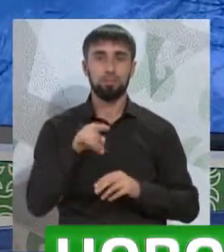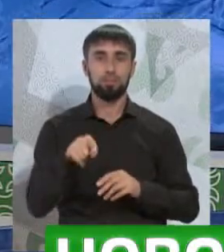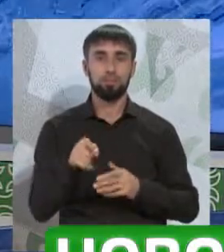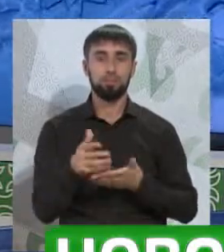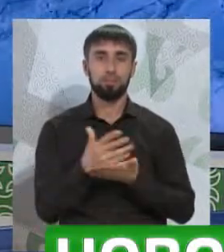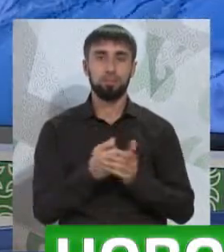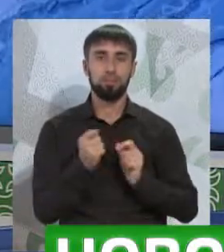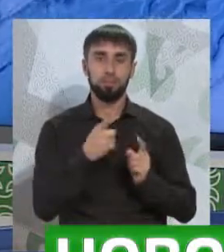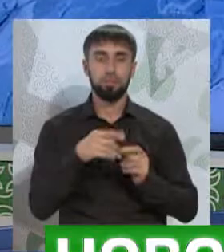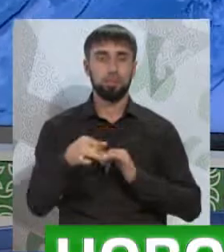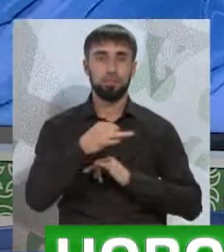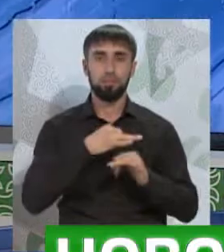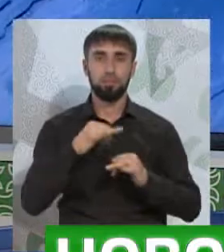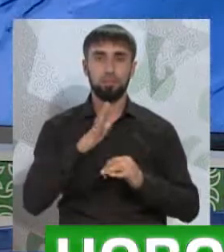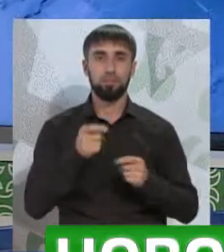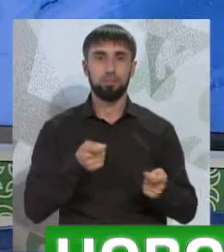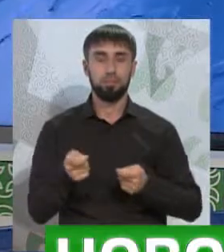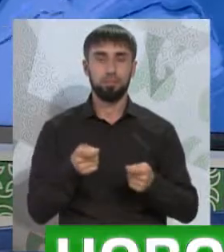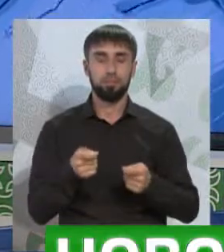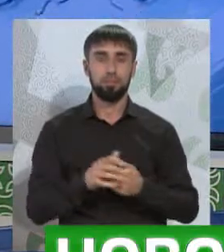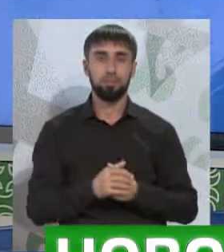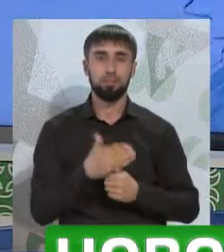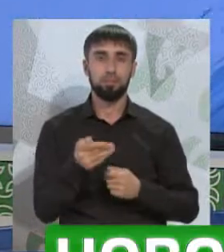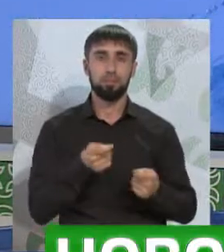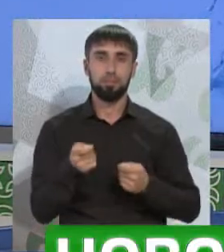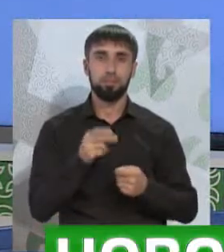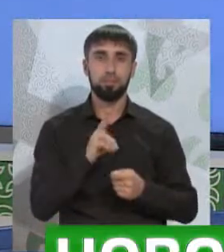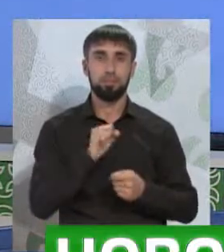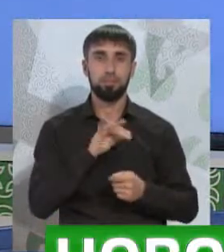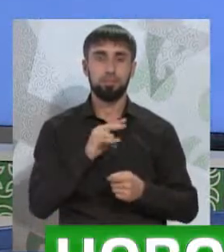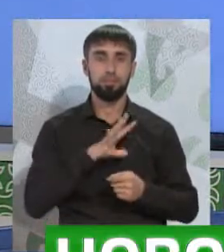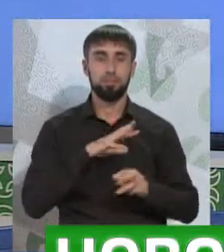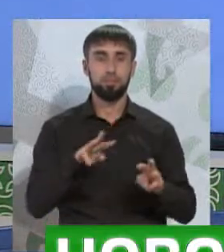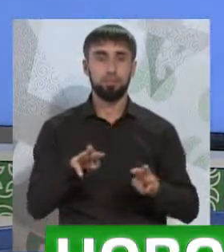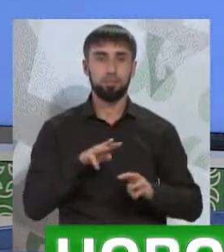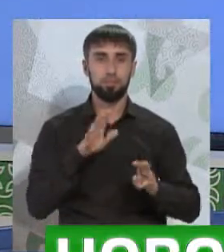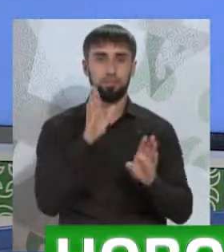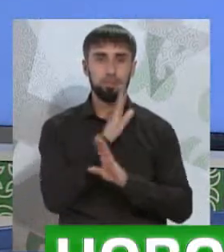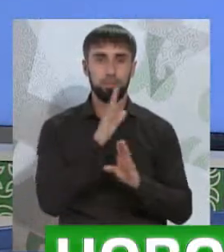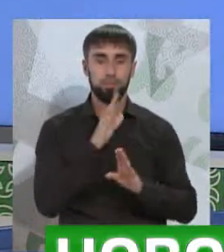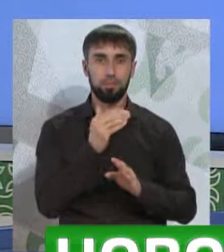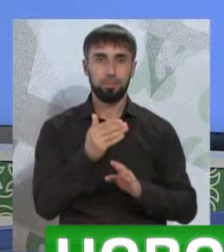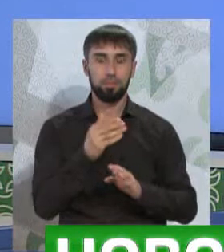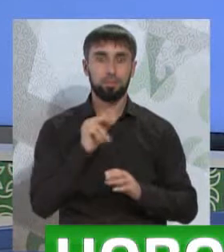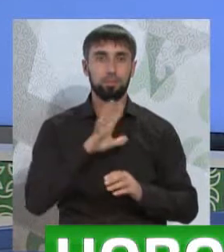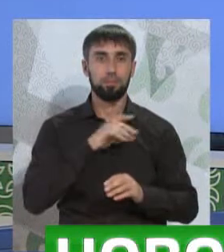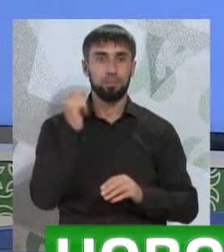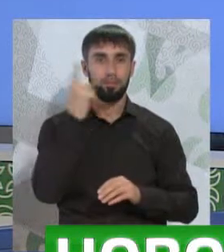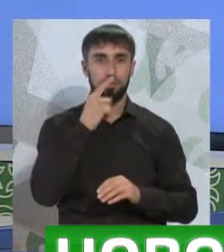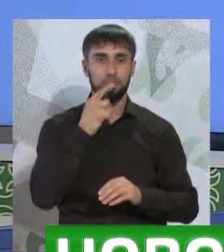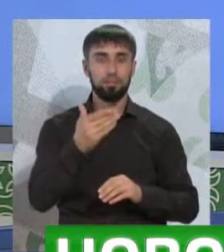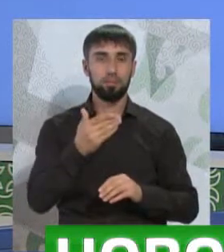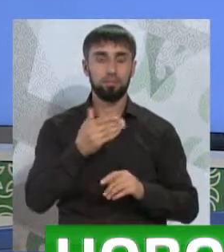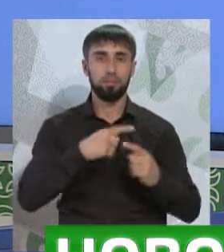на совещании в правительстве. Подробный доклад руководителю Кабмина представил министр природных ресурсов. Так стало известно, что